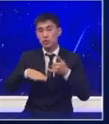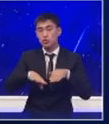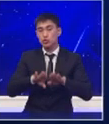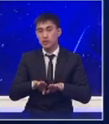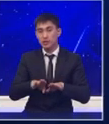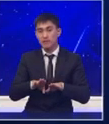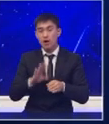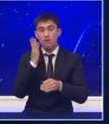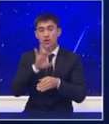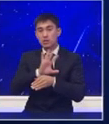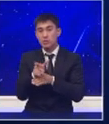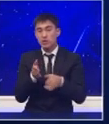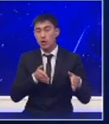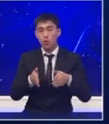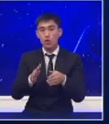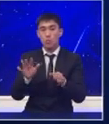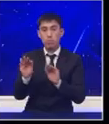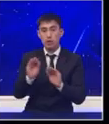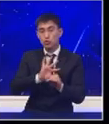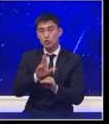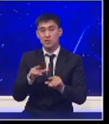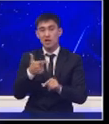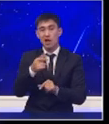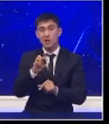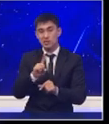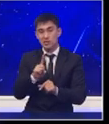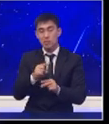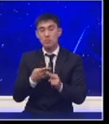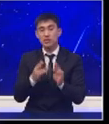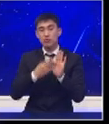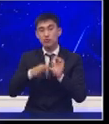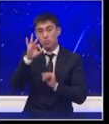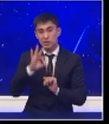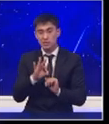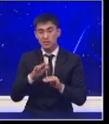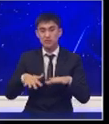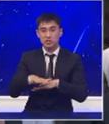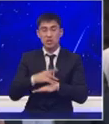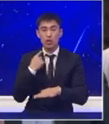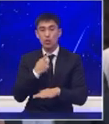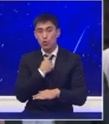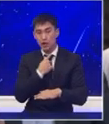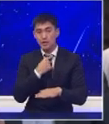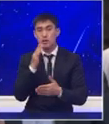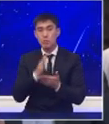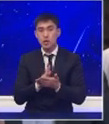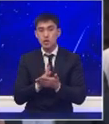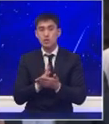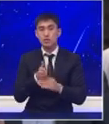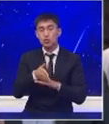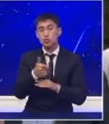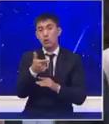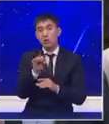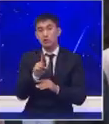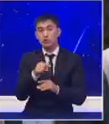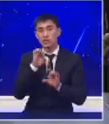участков, водоснабжение, дороги, благоустройство и газификация. Почти 90% жителей Талдыкургана имеют доступ к голубому